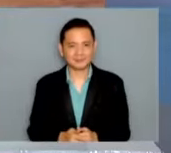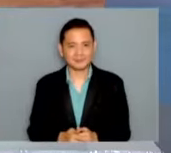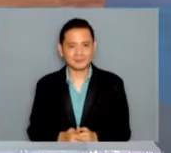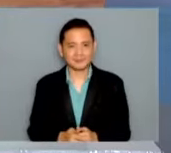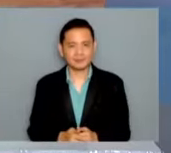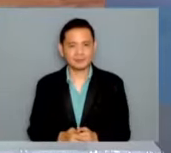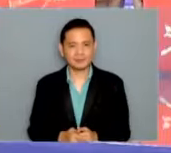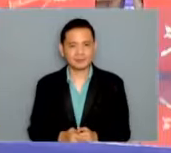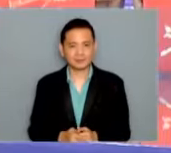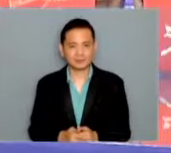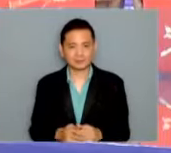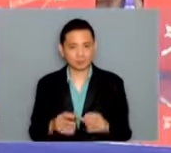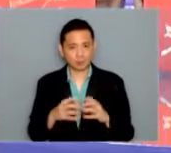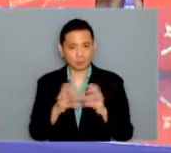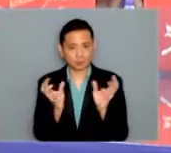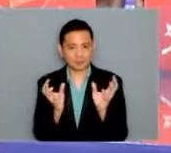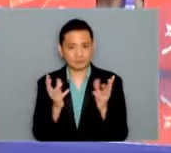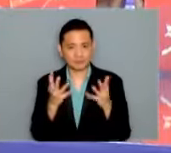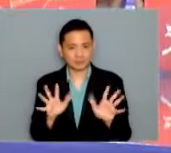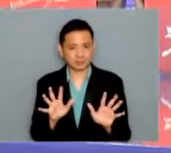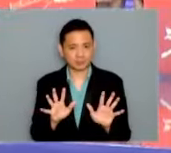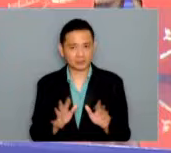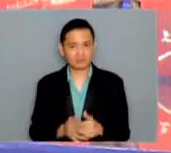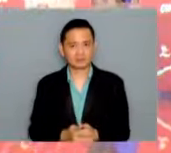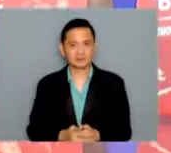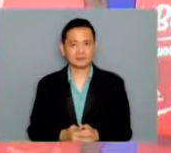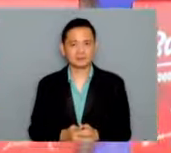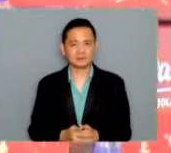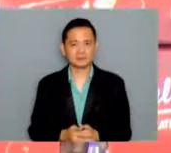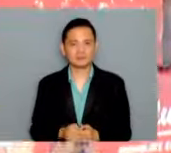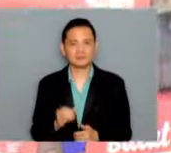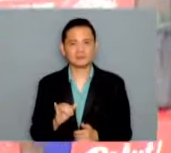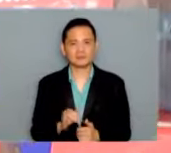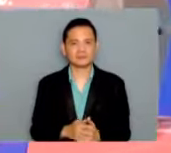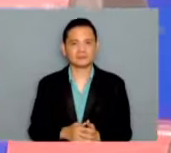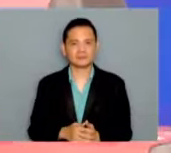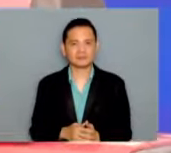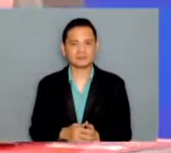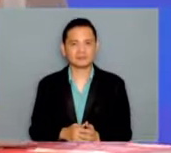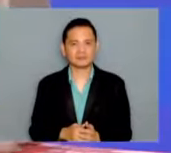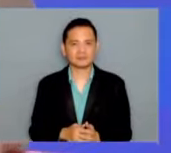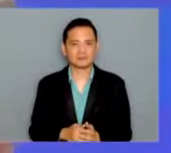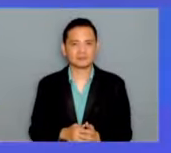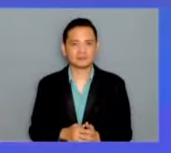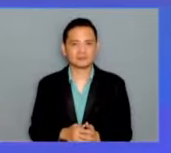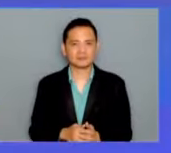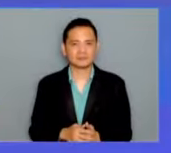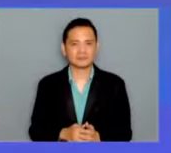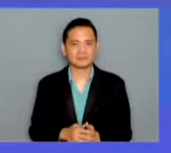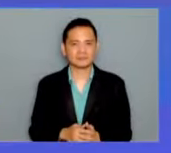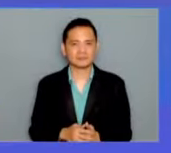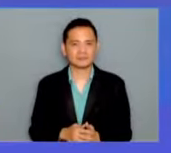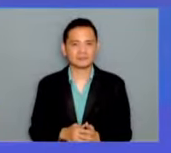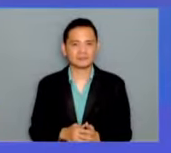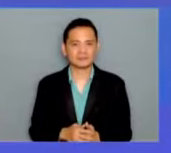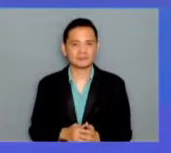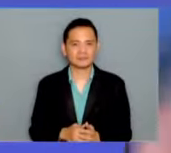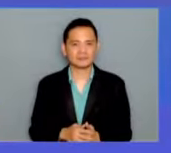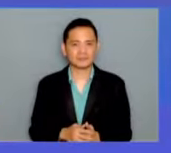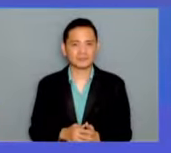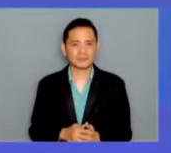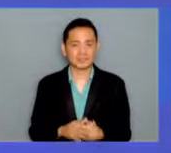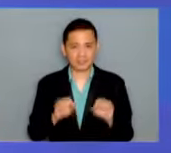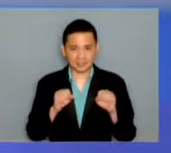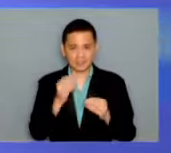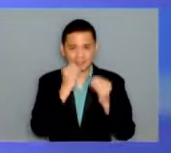we just pick it up and then open yeah, it? Yeah, let's go, Maui. Okay. Sa tingin ito, nakakain yung balat. So do I have... Fully edible siya.